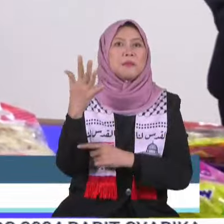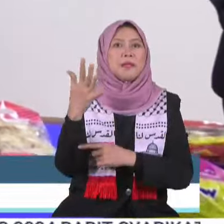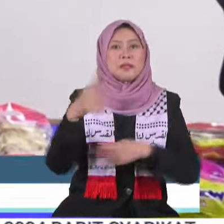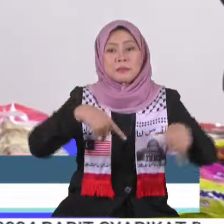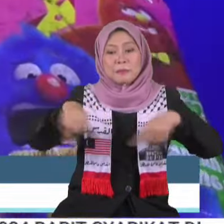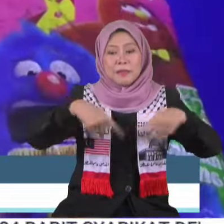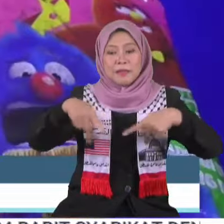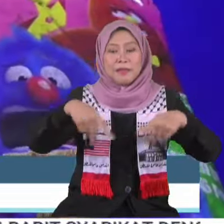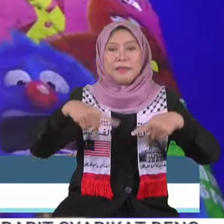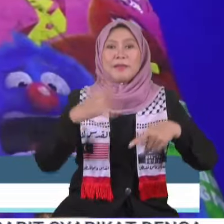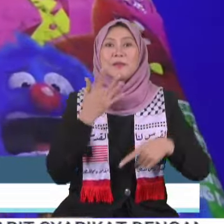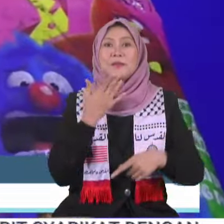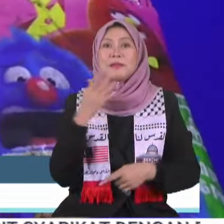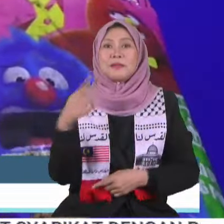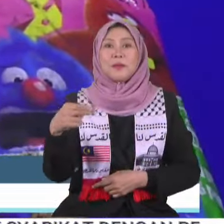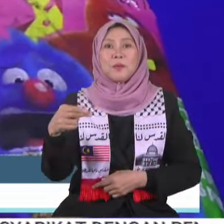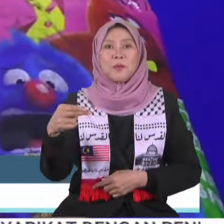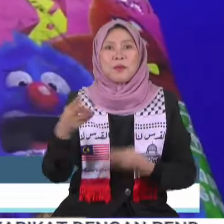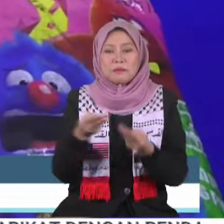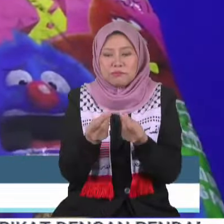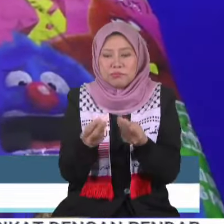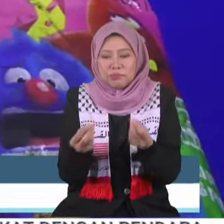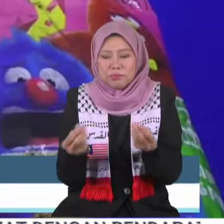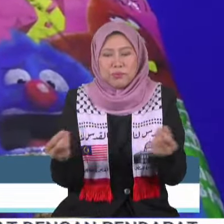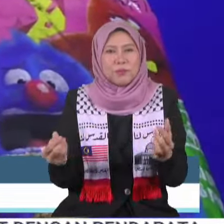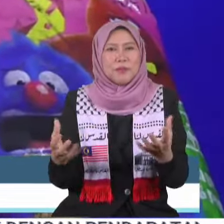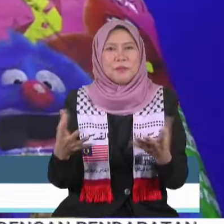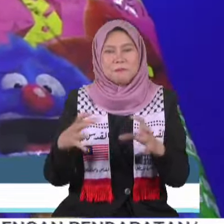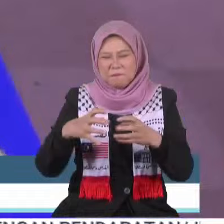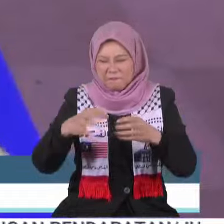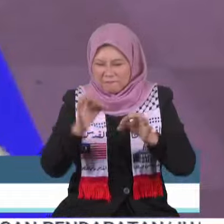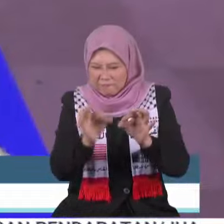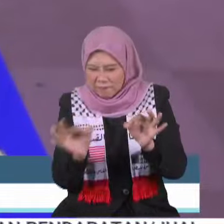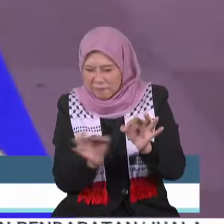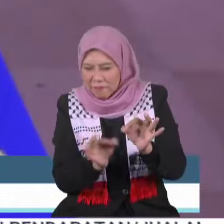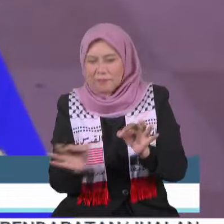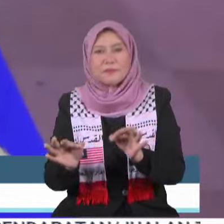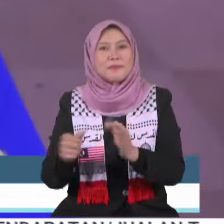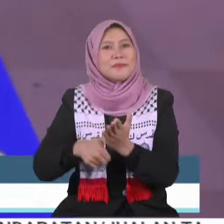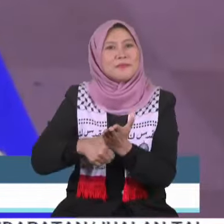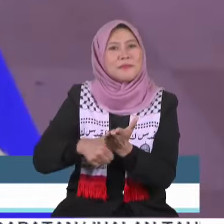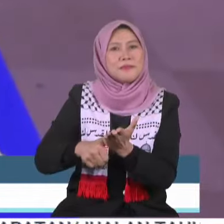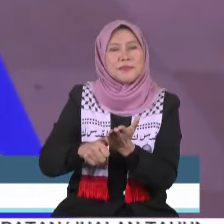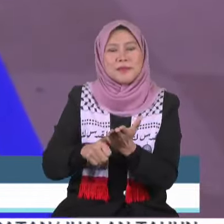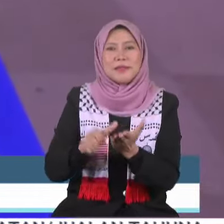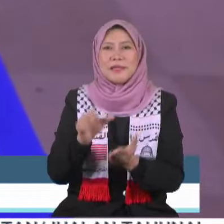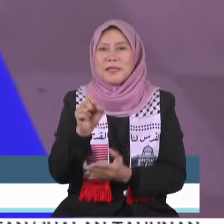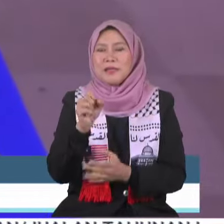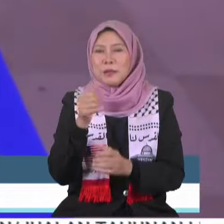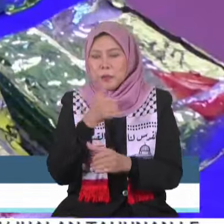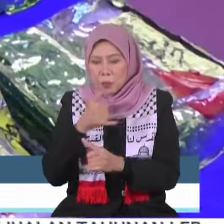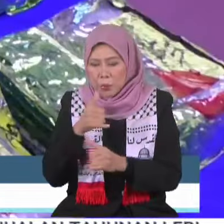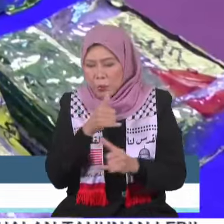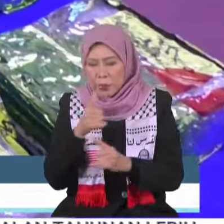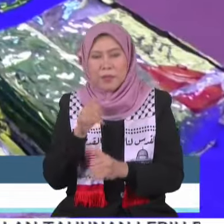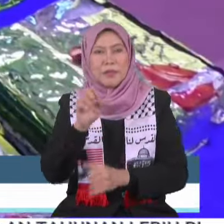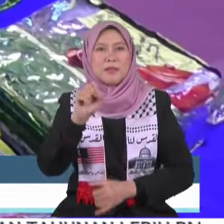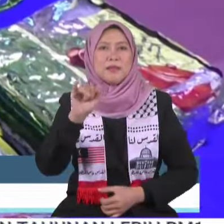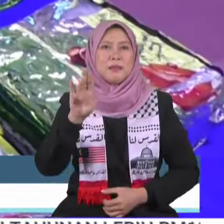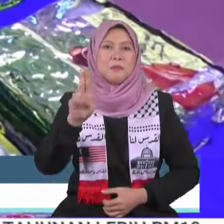bungkusan plastik warna hijau mengandungi serbuk dan ketulan kristal disyaki dadah jenis syabu.